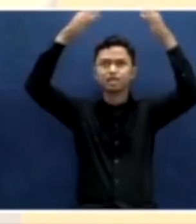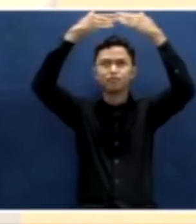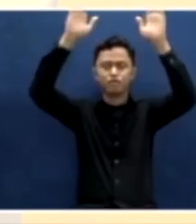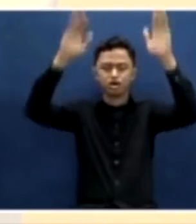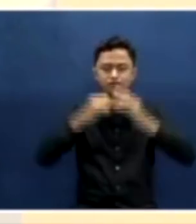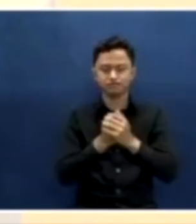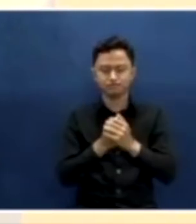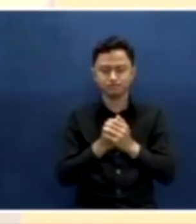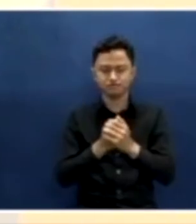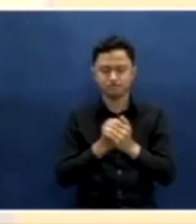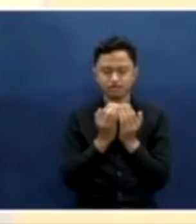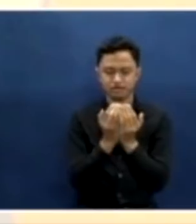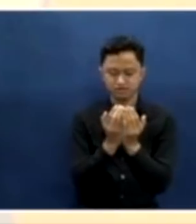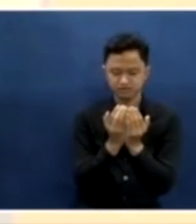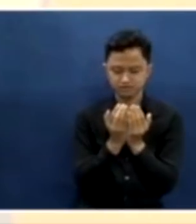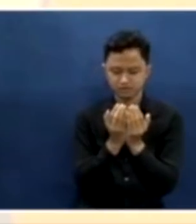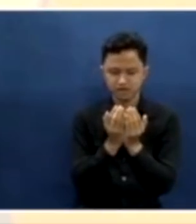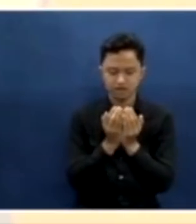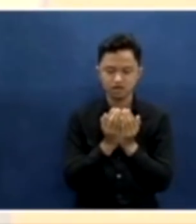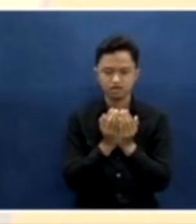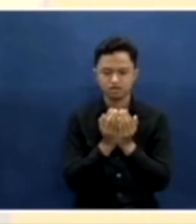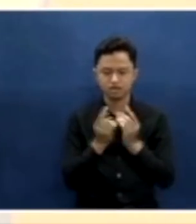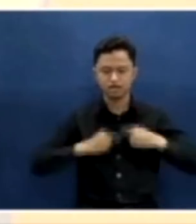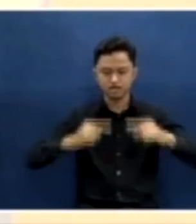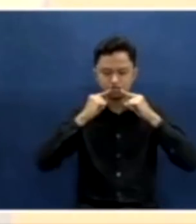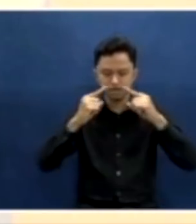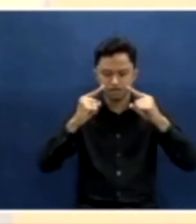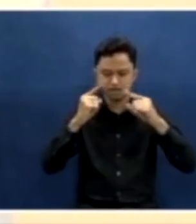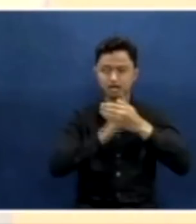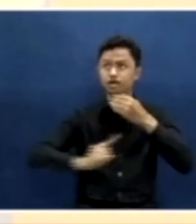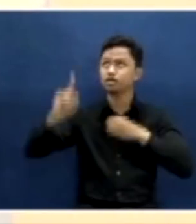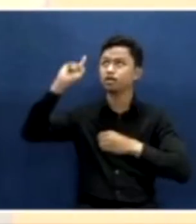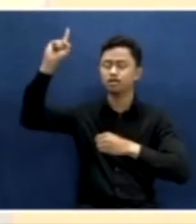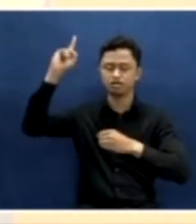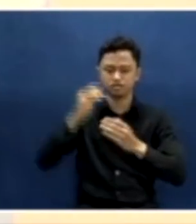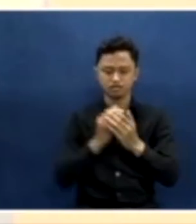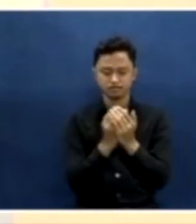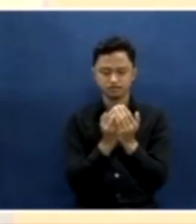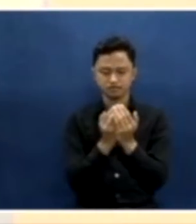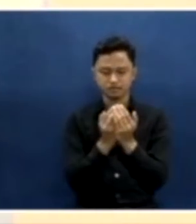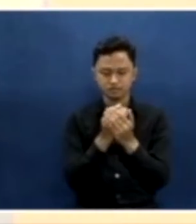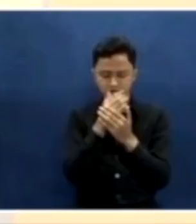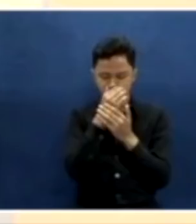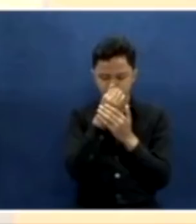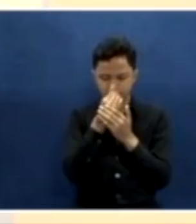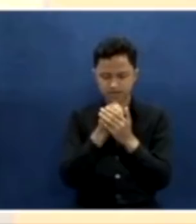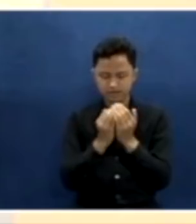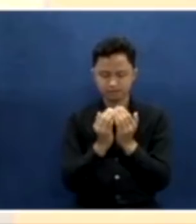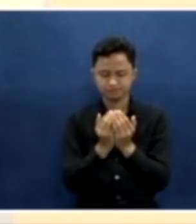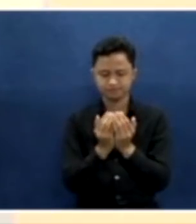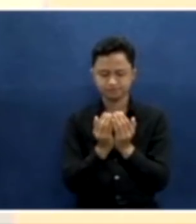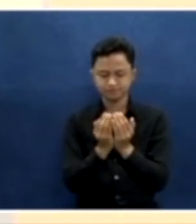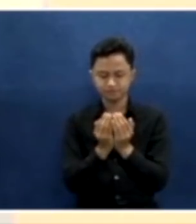aluka yakni asyhadu alla ilaha illa Anta alhasil Somad lebih lam yalid walam yulad walam yakullahu kufuwan